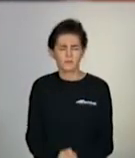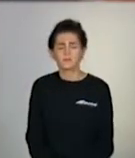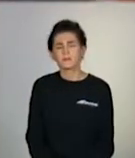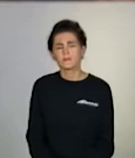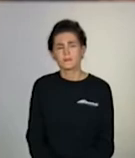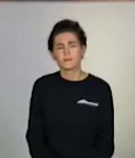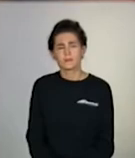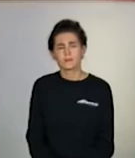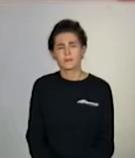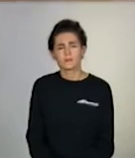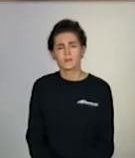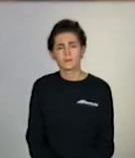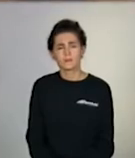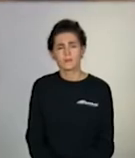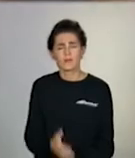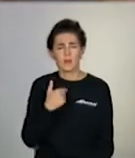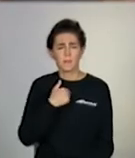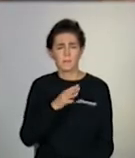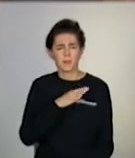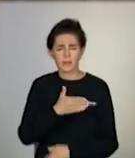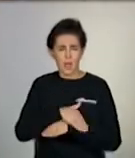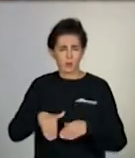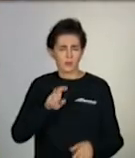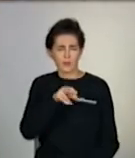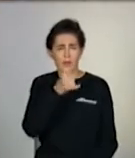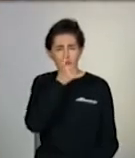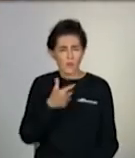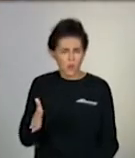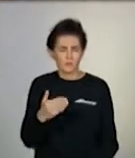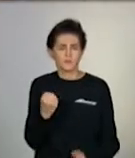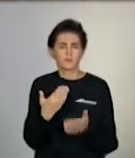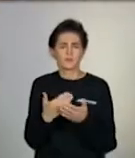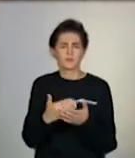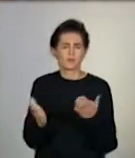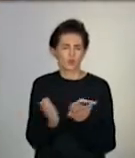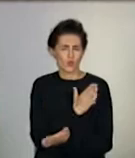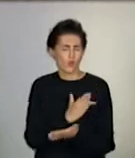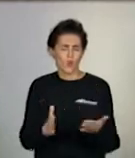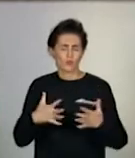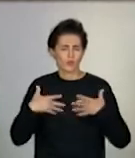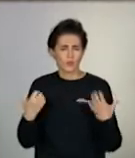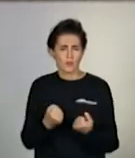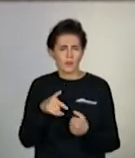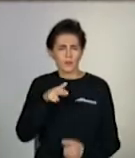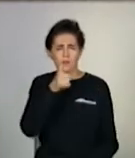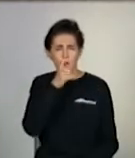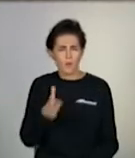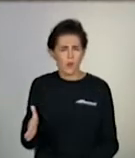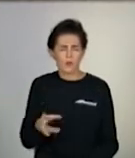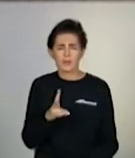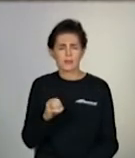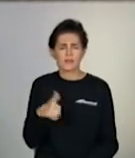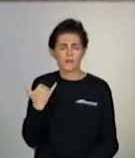камеру, і якщо я не могла вийти на вулицю, якщо я розуміла, що не дойду, не